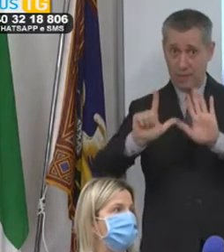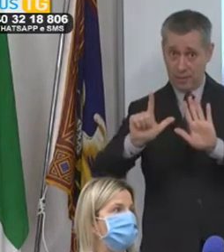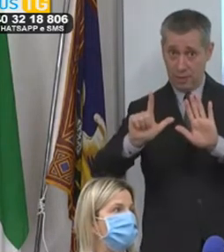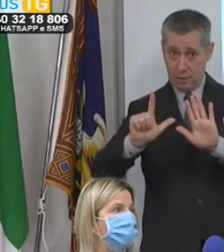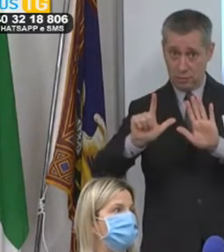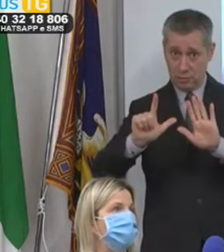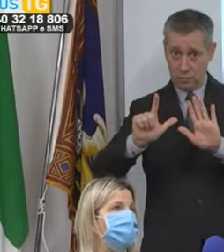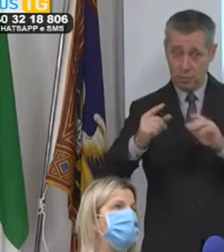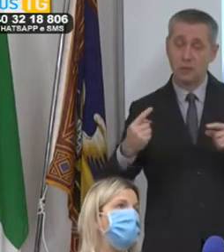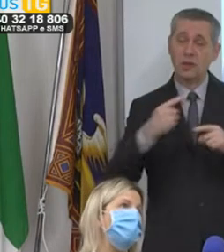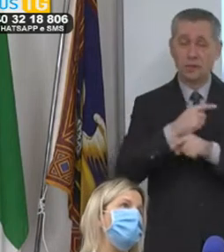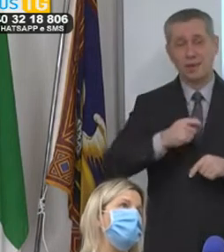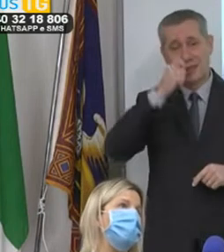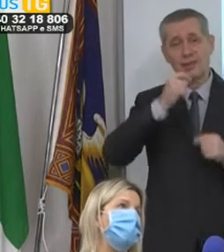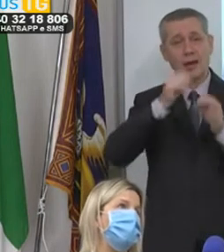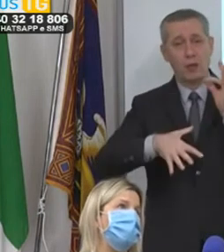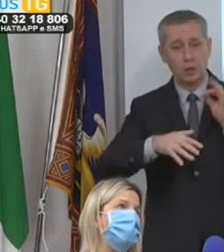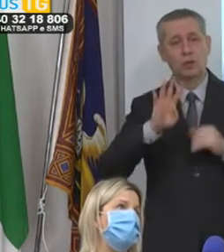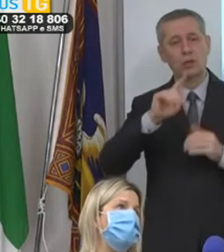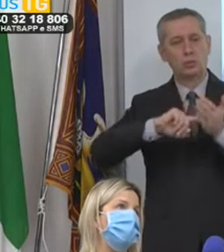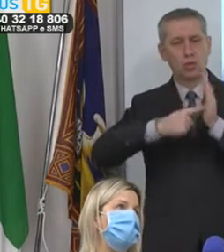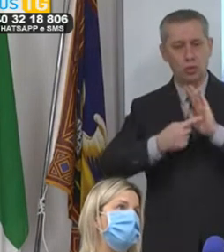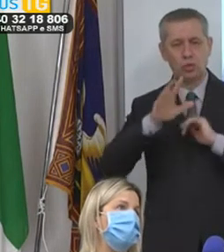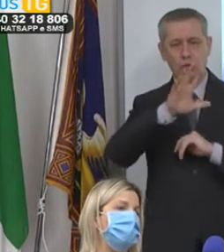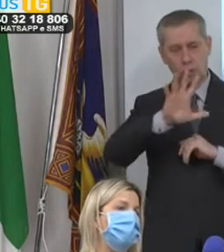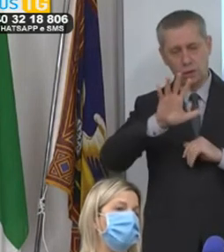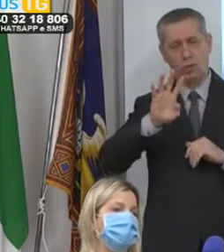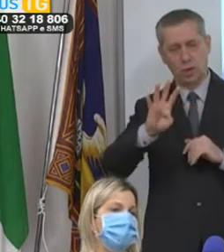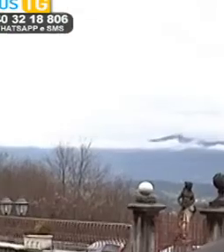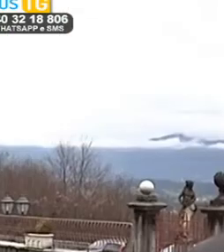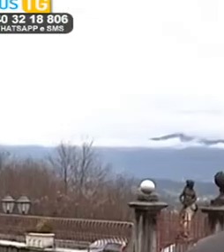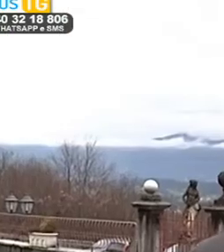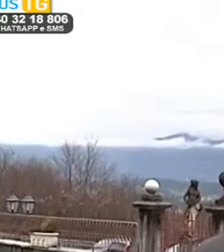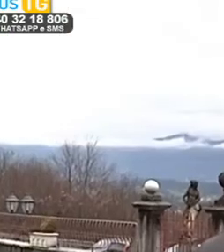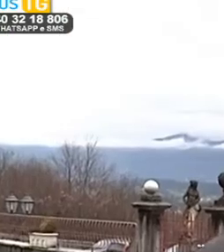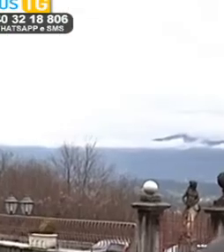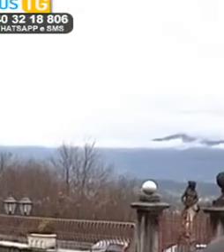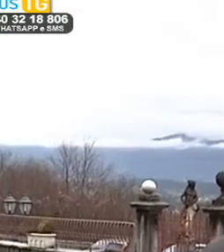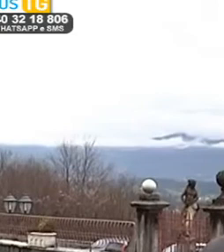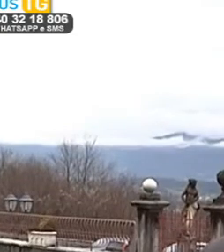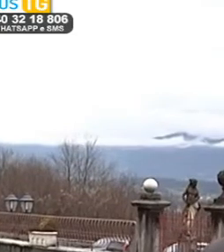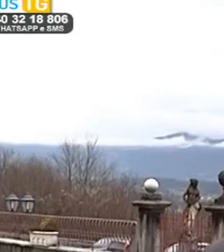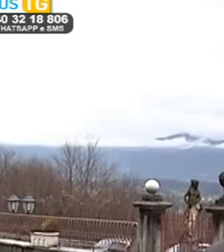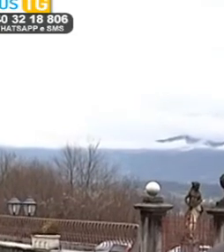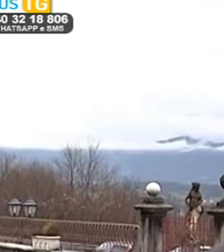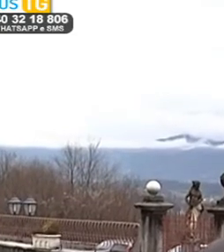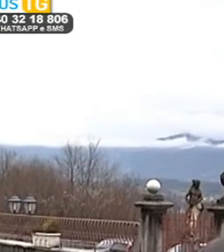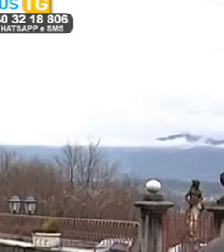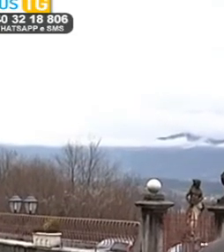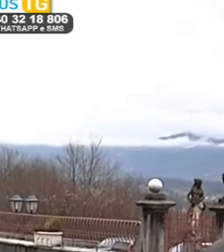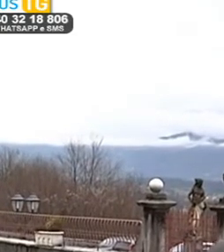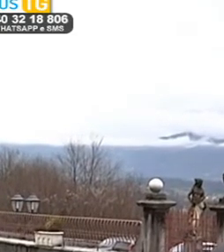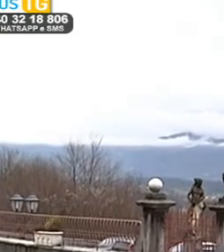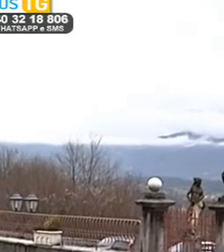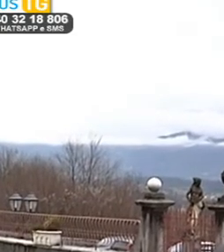nostre anagrafi. Il caso, ha aggiunto il presidente, è fortemente presente a Belluno. Le cose in realtà non stanno così. A chiarire la posizione